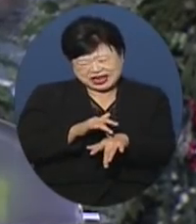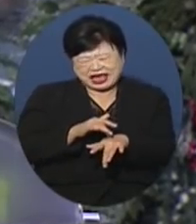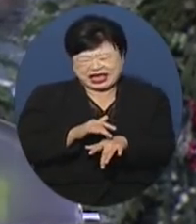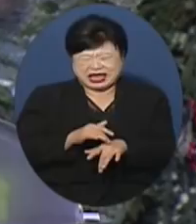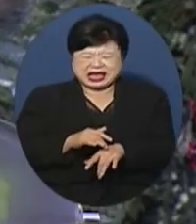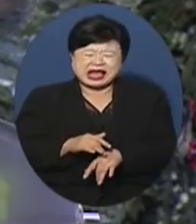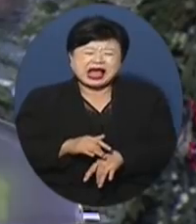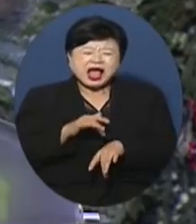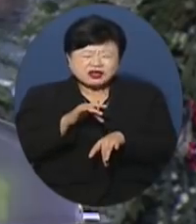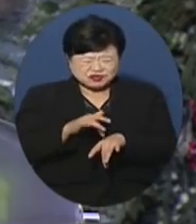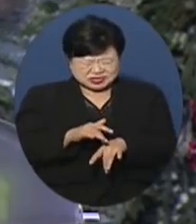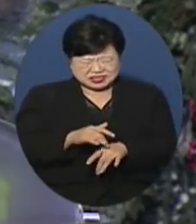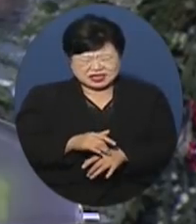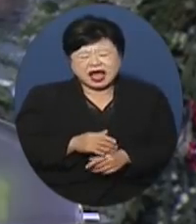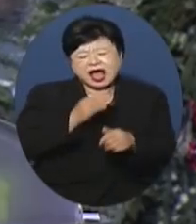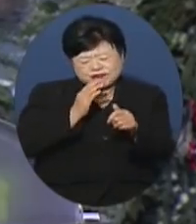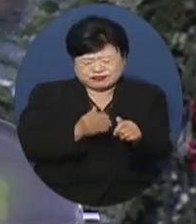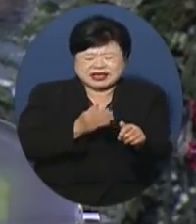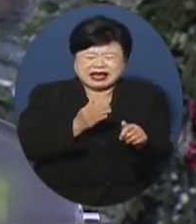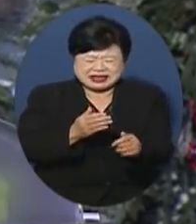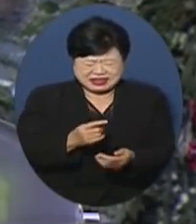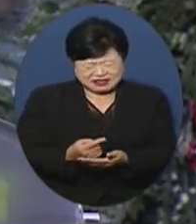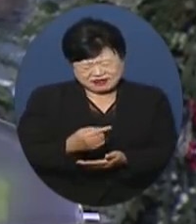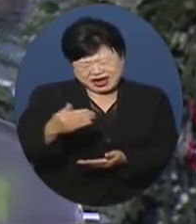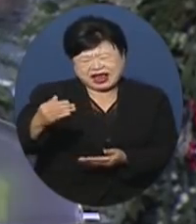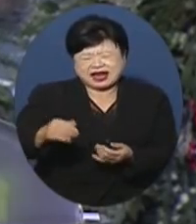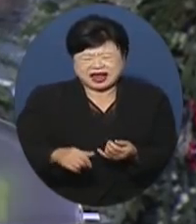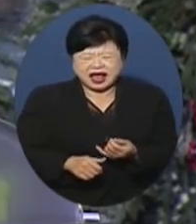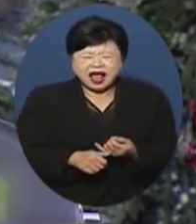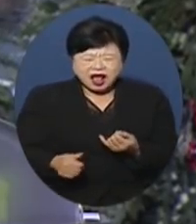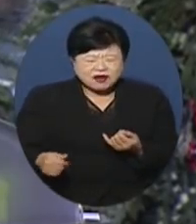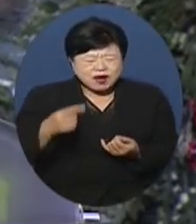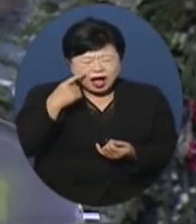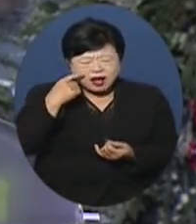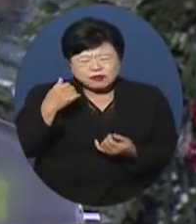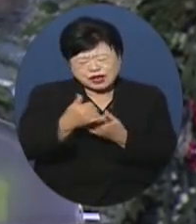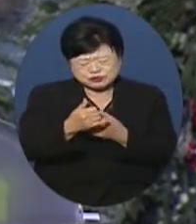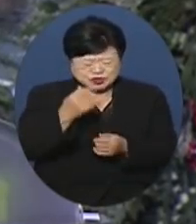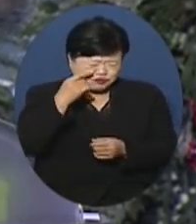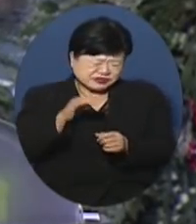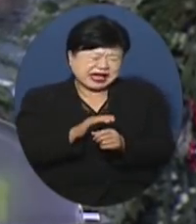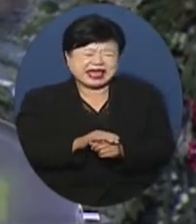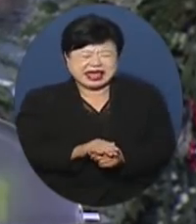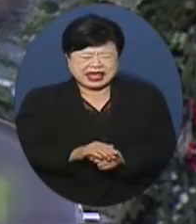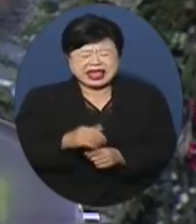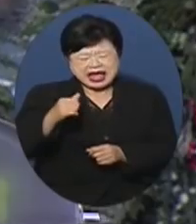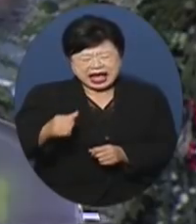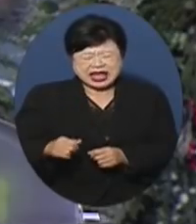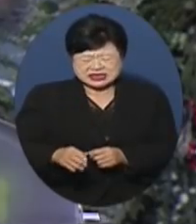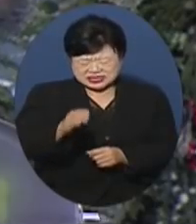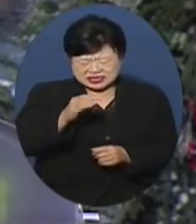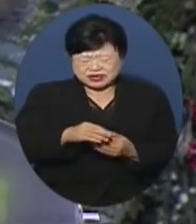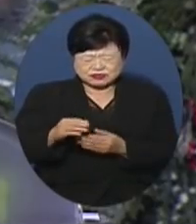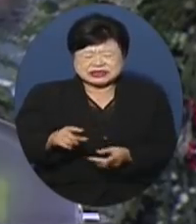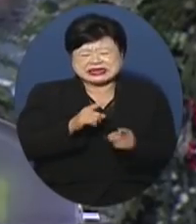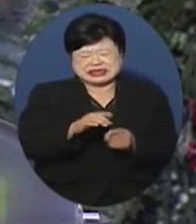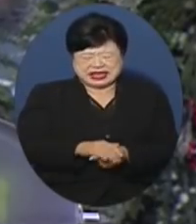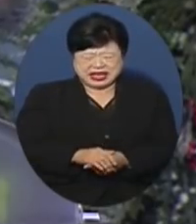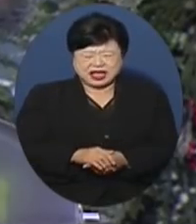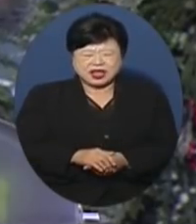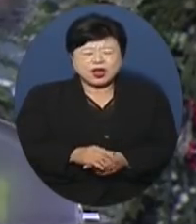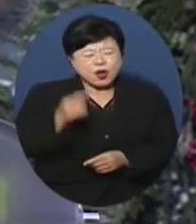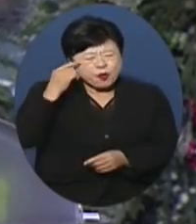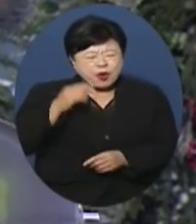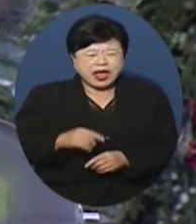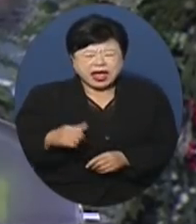나와라 부탁한다 이 과부 아주머니가 불쌍하지도 않느냐 아들 하나 데리고 사는데 내가